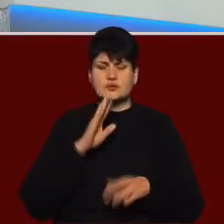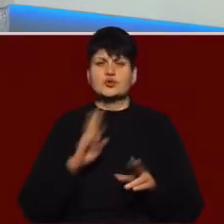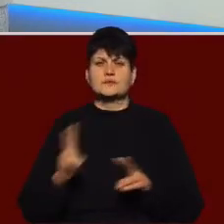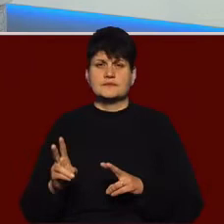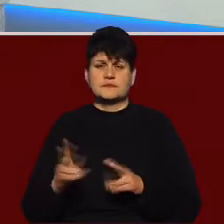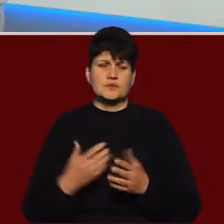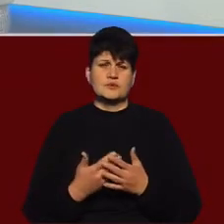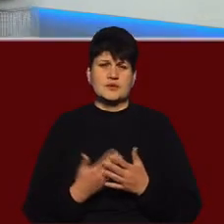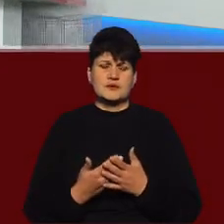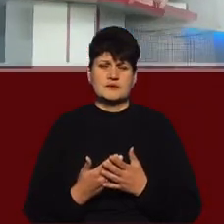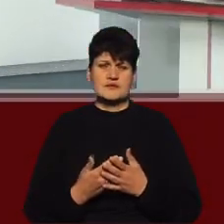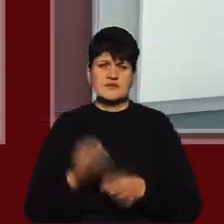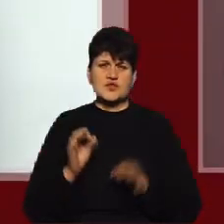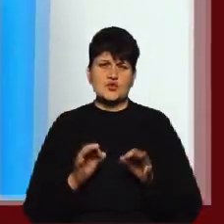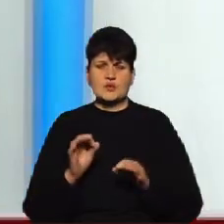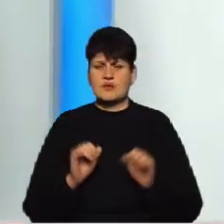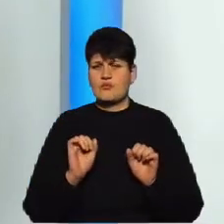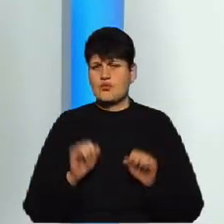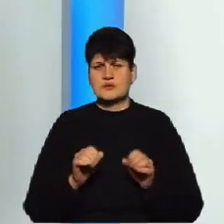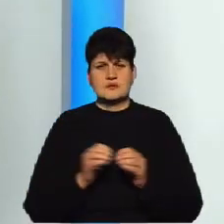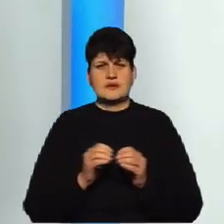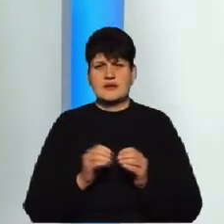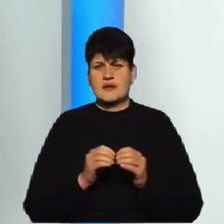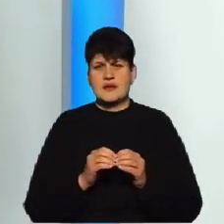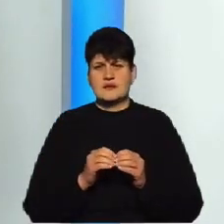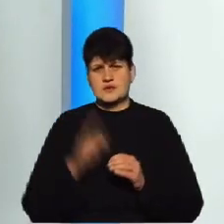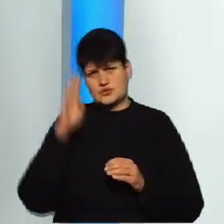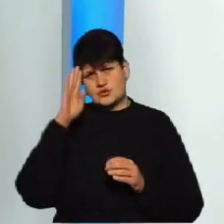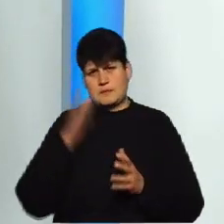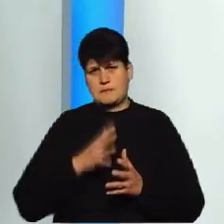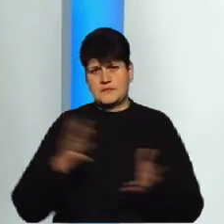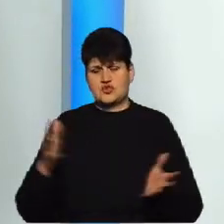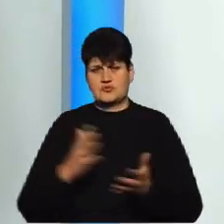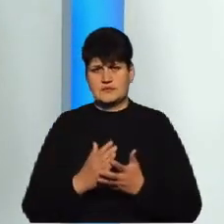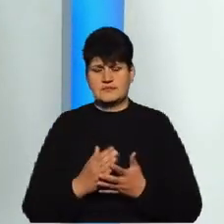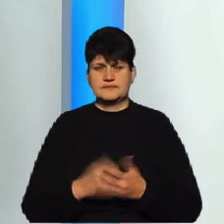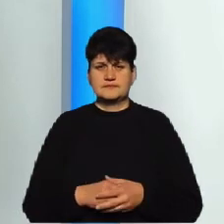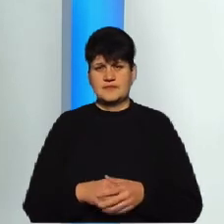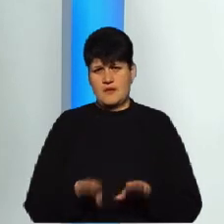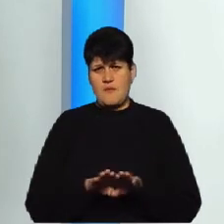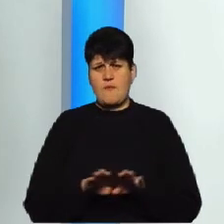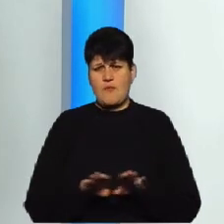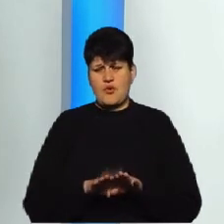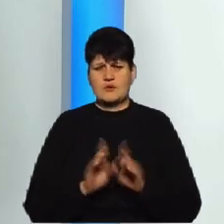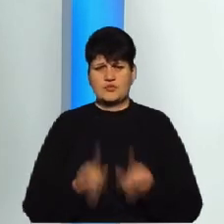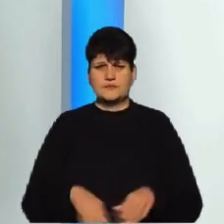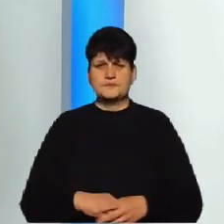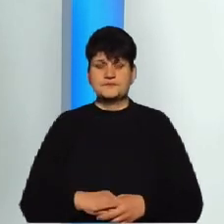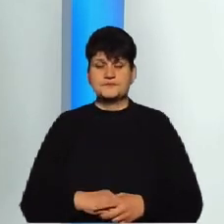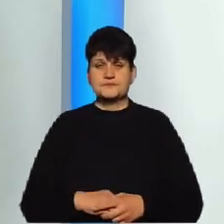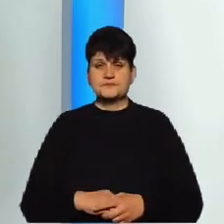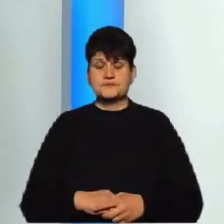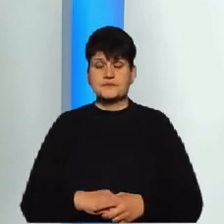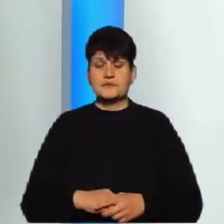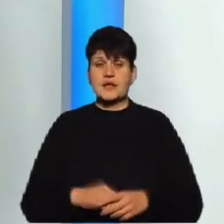на відсотки, може, буквально там 10 чоловіки переважають. Звичайно, це так, порівно практично. Ми вже трошки говорили про